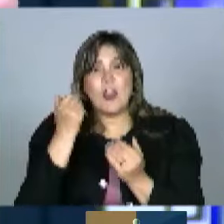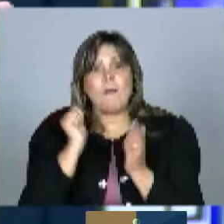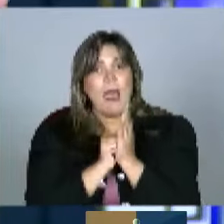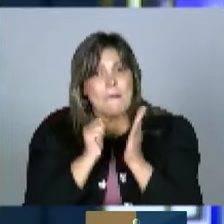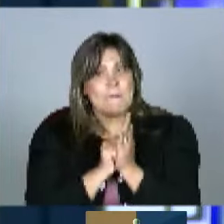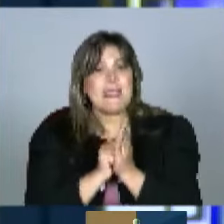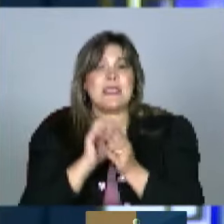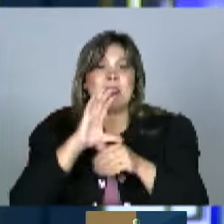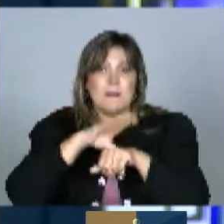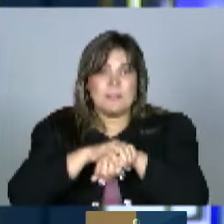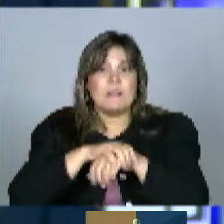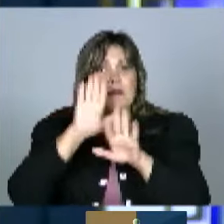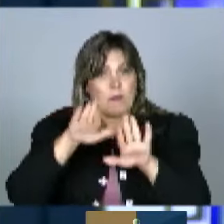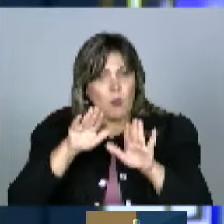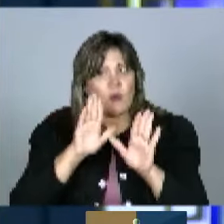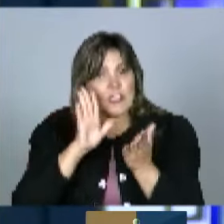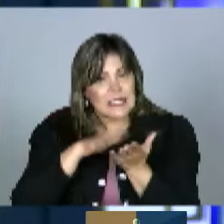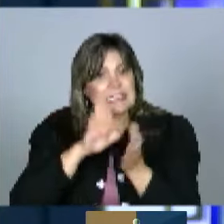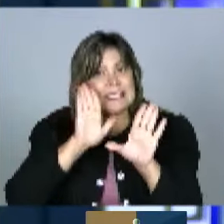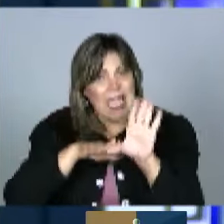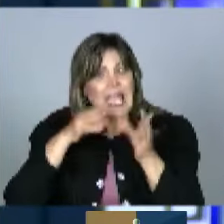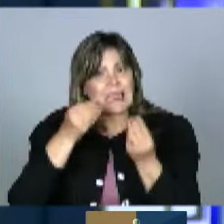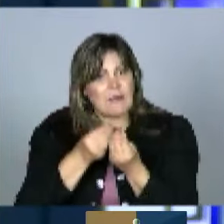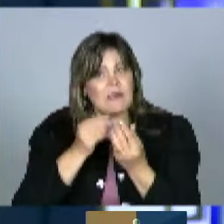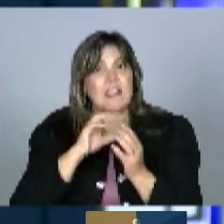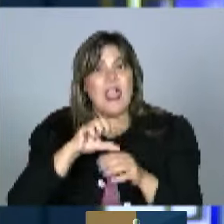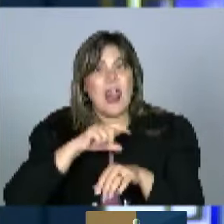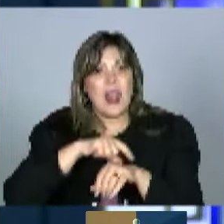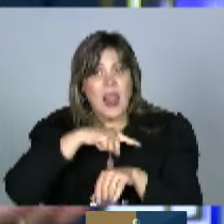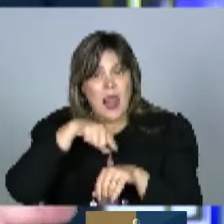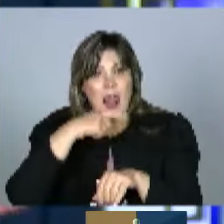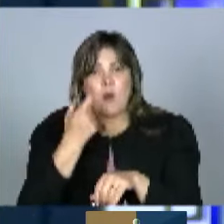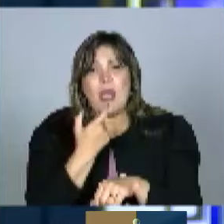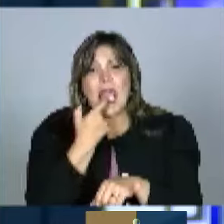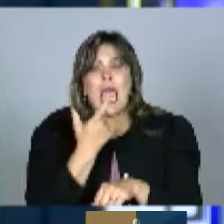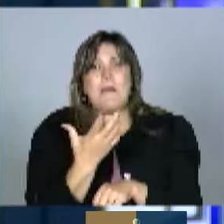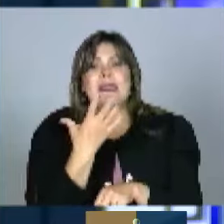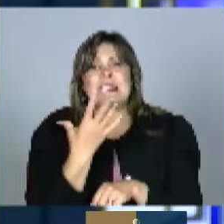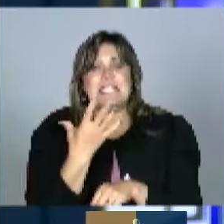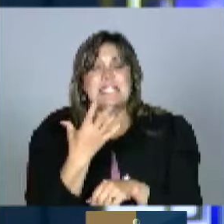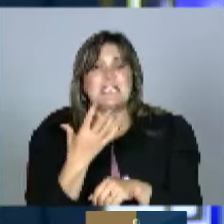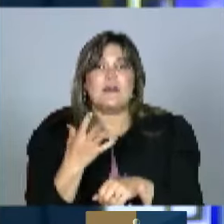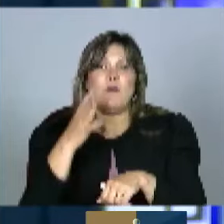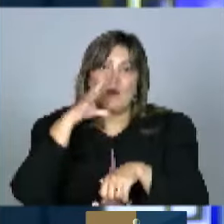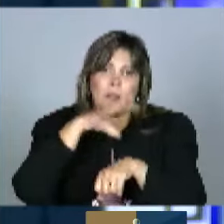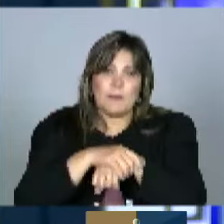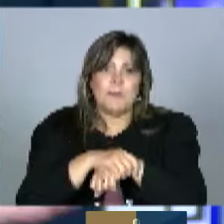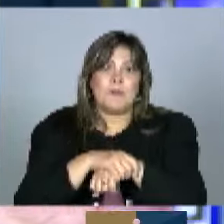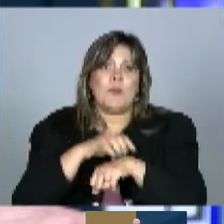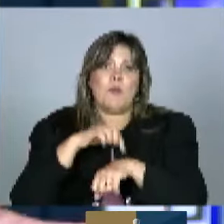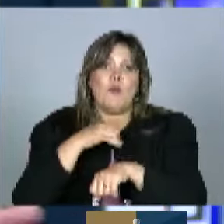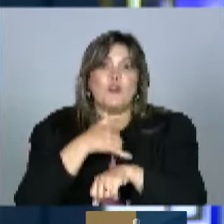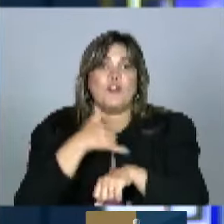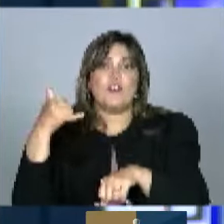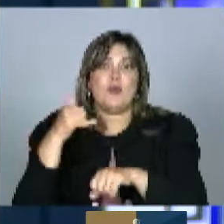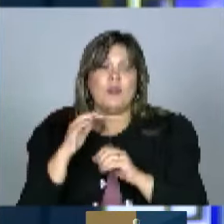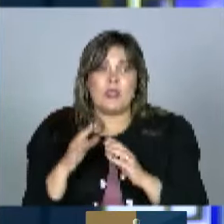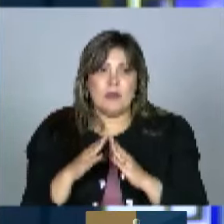سلفها اللي هو البايع لها لو خمس سنين ممكن نسجل وضع يد المده طويل تحقيق واقعه